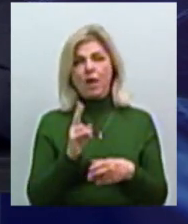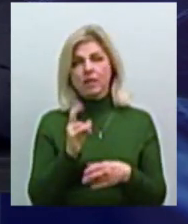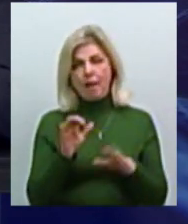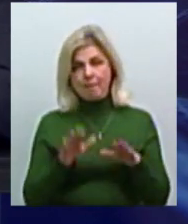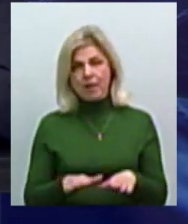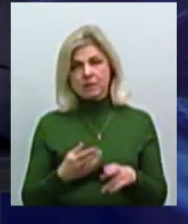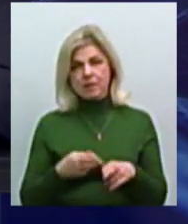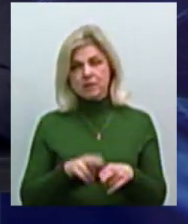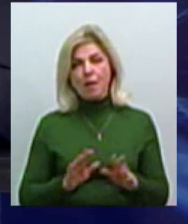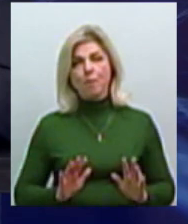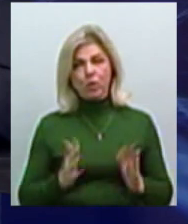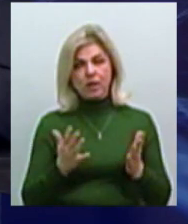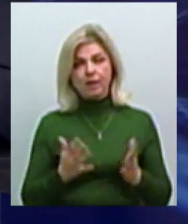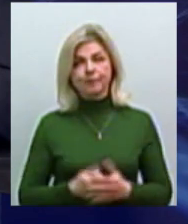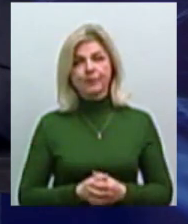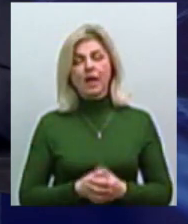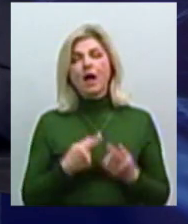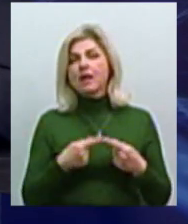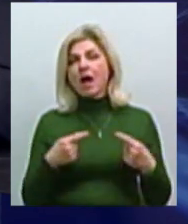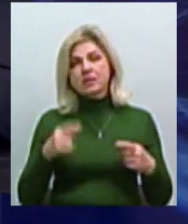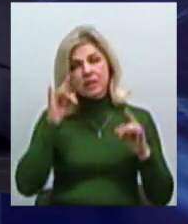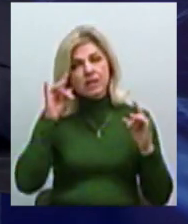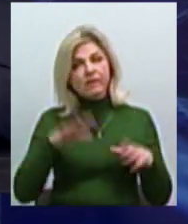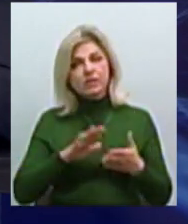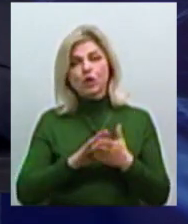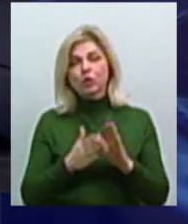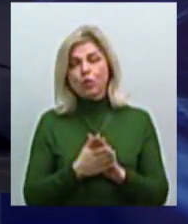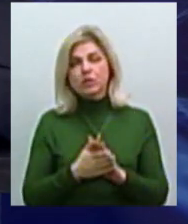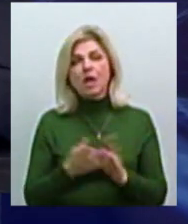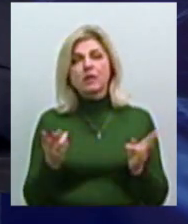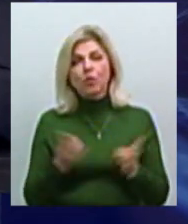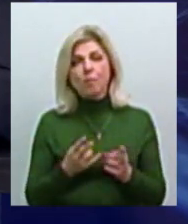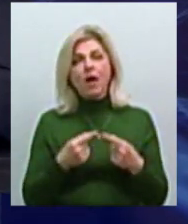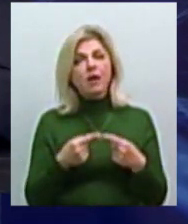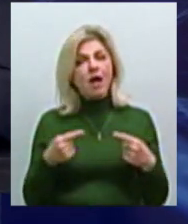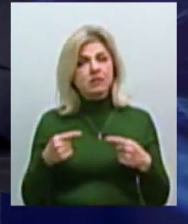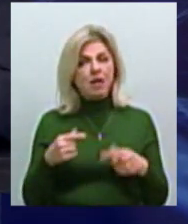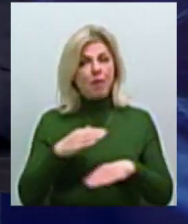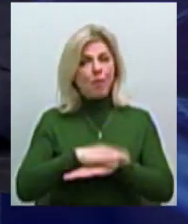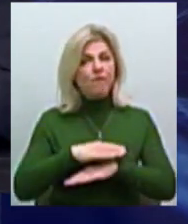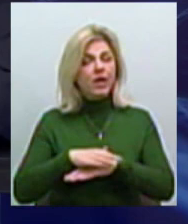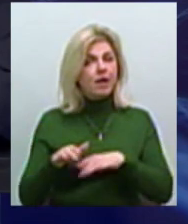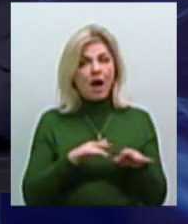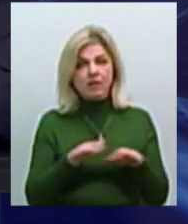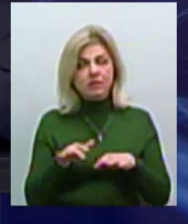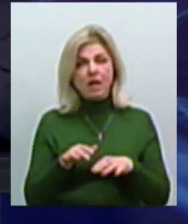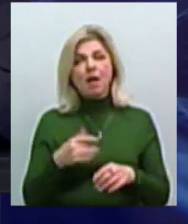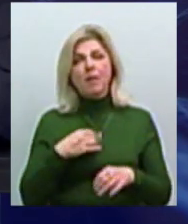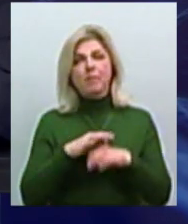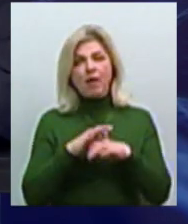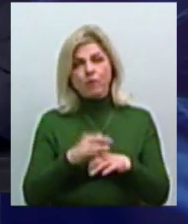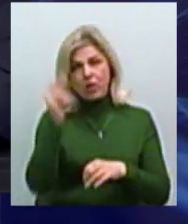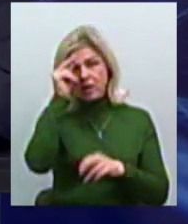події. Різні надзвичайні ситуації потребують різних реакцій, тому ми проводимо навчання